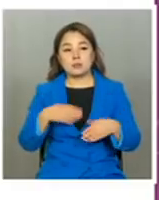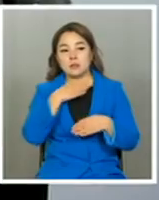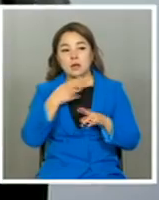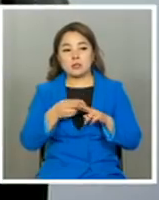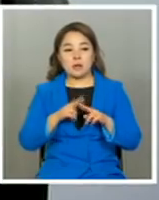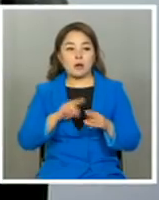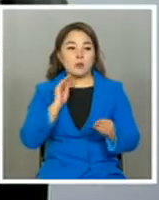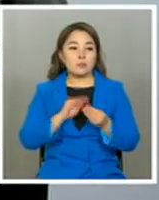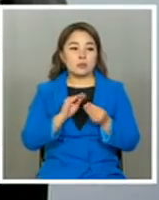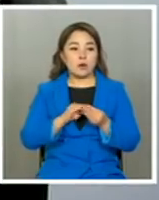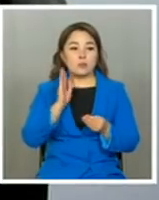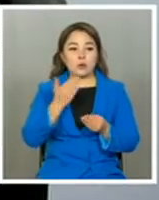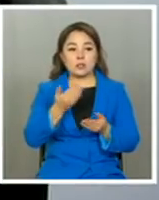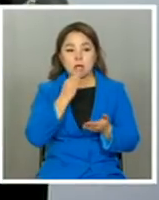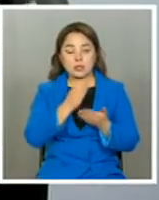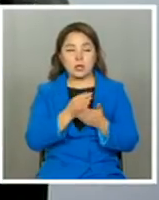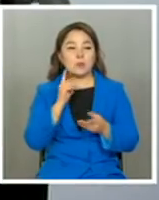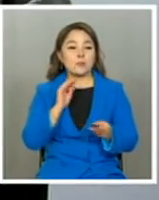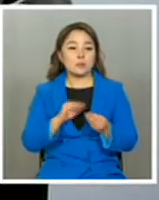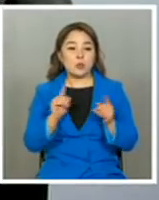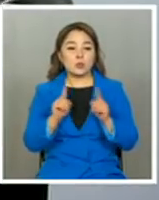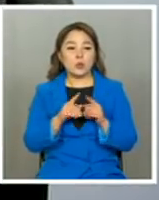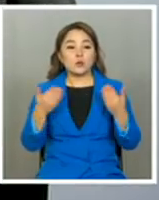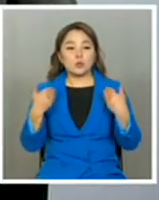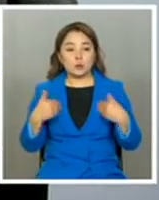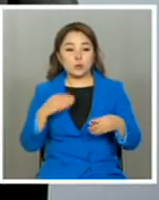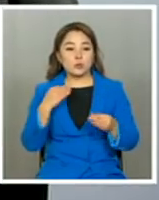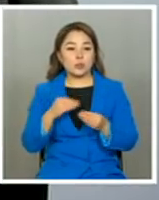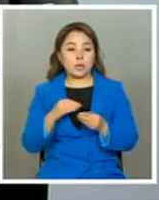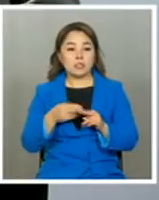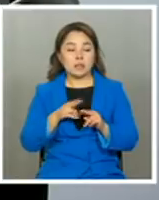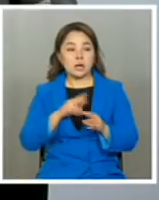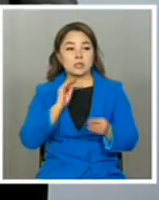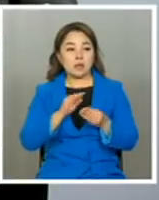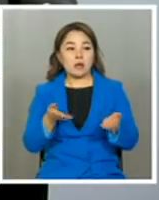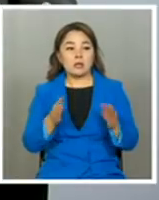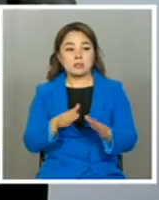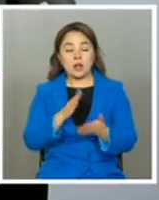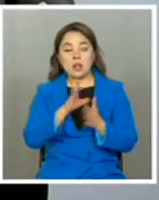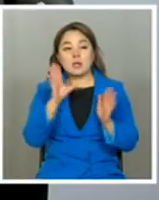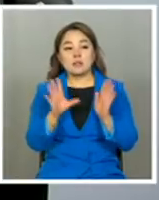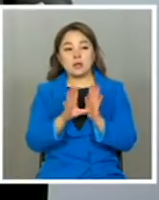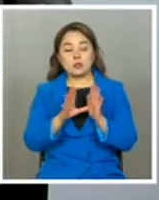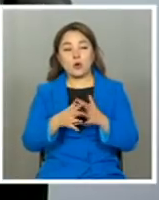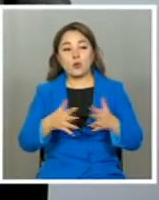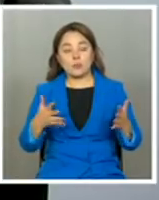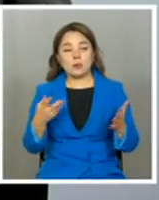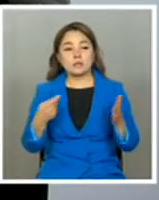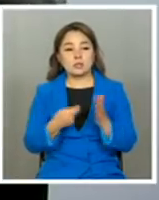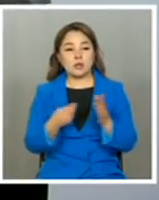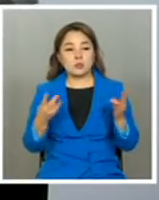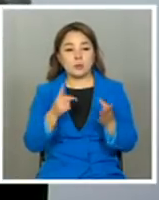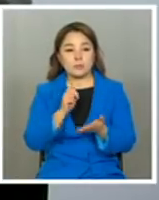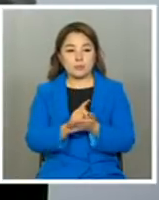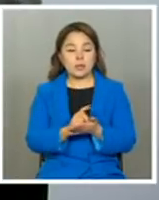ғана болады, және де олар бір қалыпты күйде жиырылып отырады да, энергияны көп қажет етеді, және де